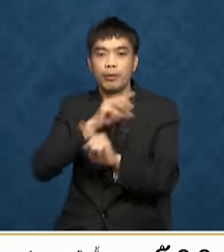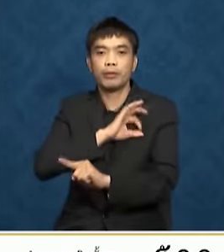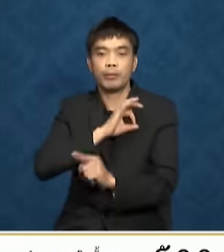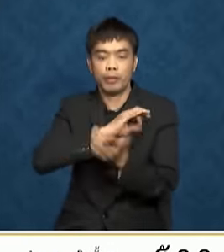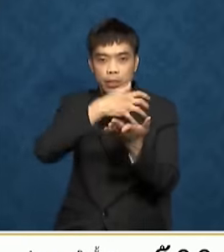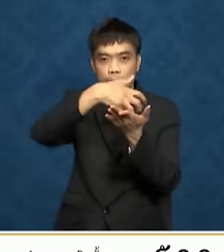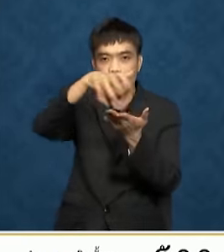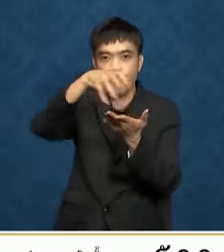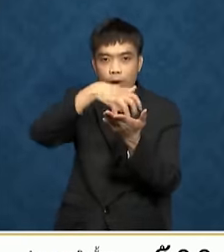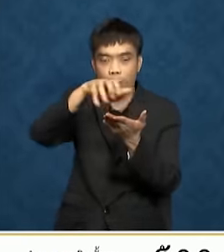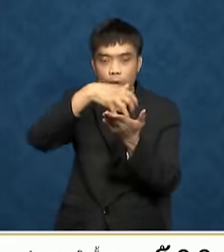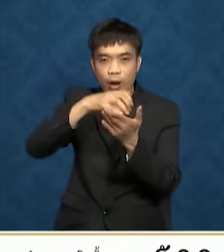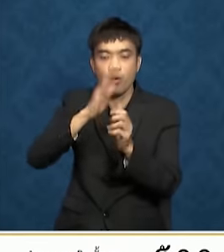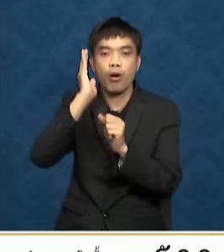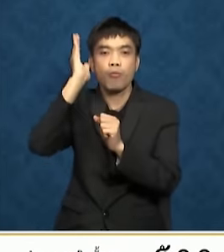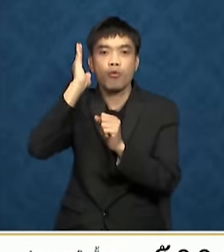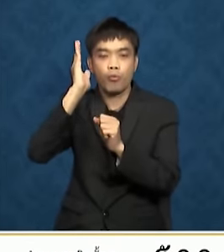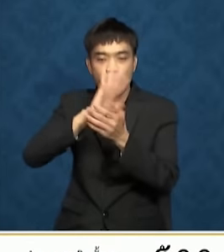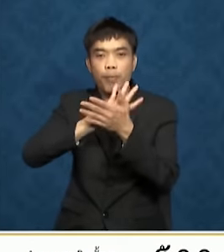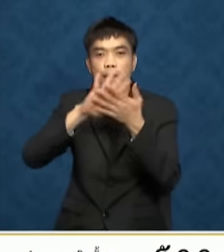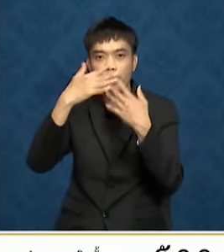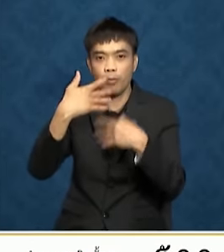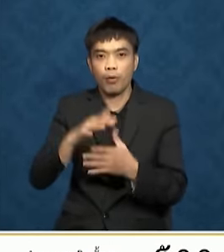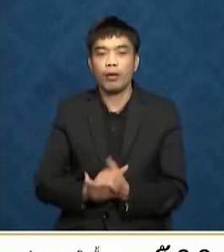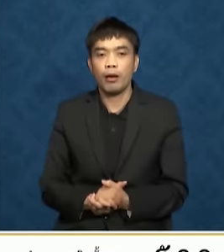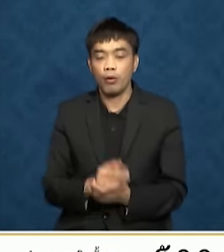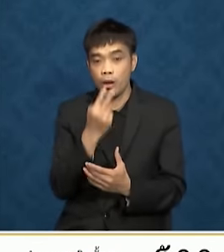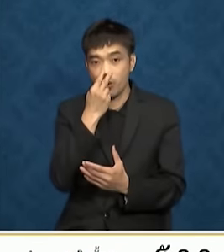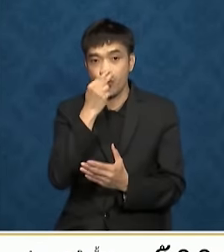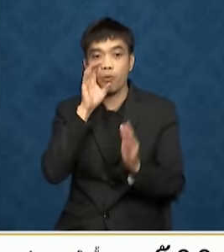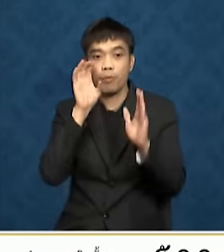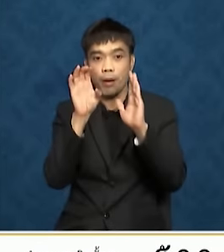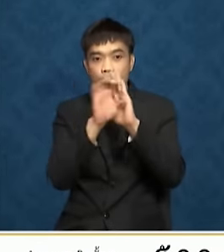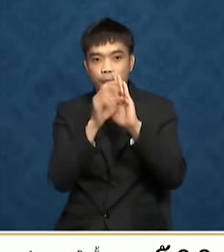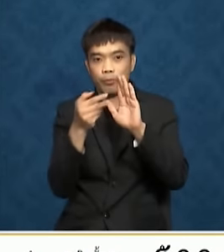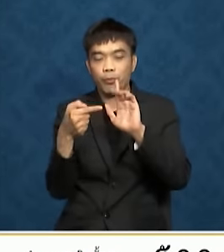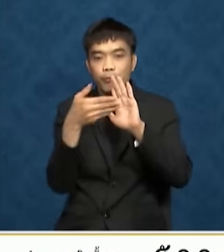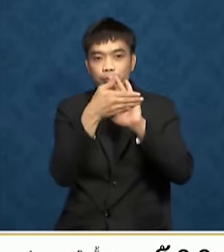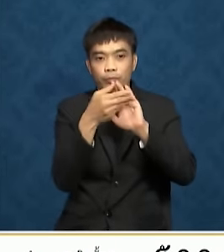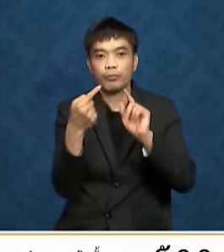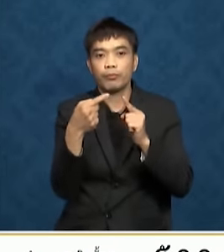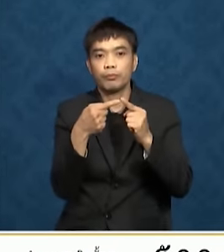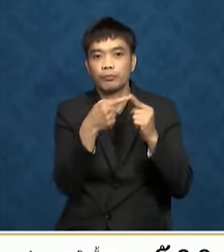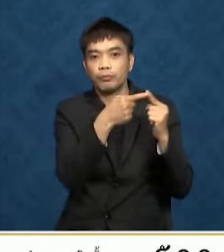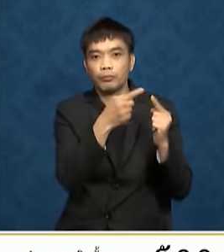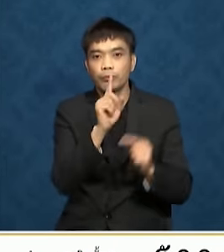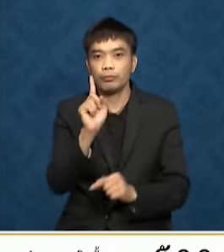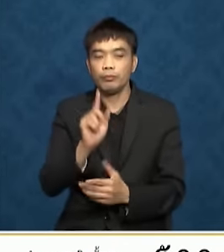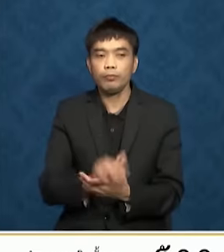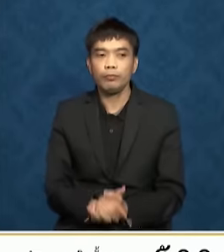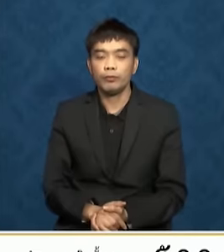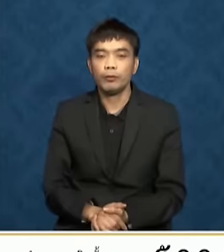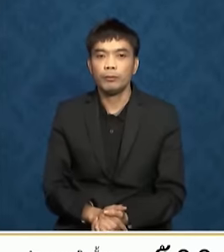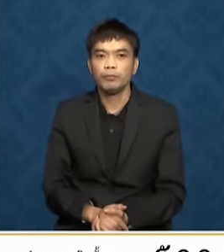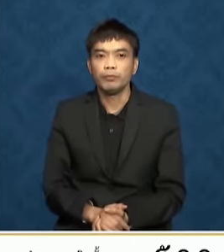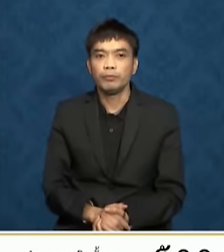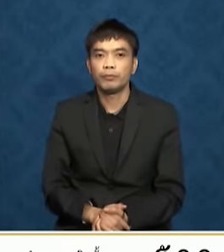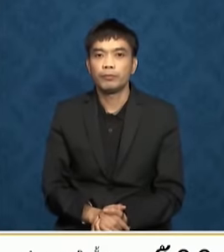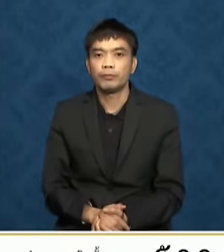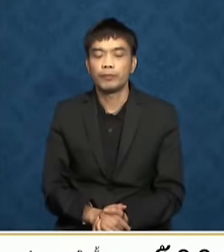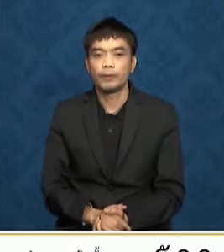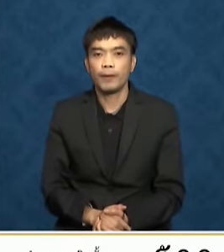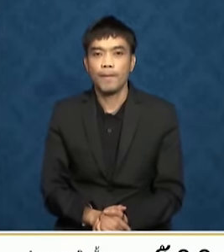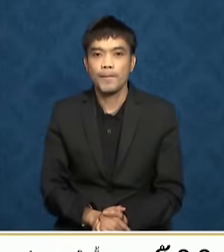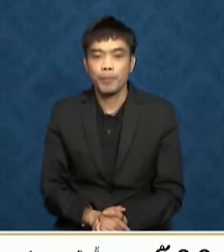เรื่องเกี่ยวกับรายจ่ายไปเยอะแล้วก็จะเห็นดังภาพดังต่อไปนี้แต่ประเด็นที่ผมต้องการที่จะพูดในภาพใหญ่ก็คือ